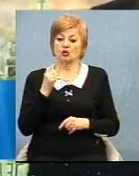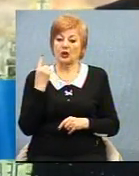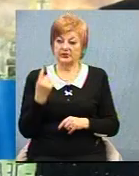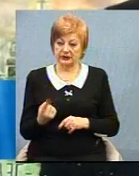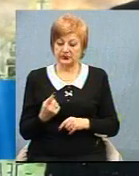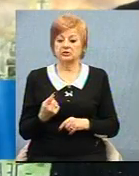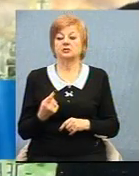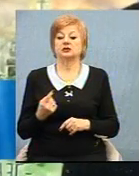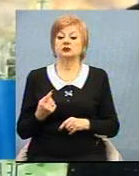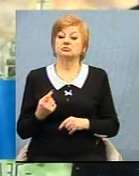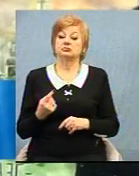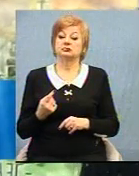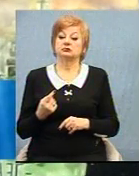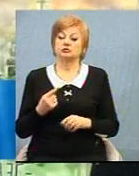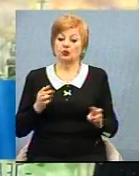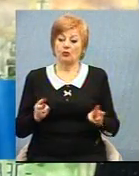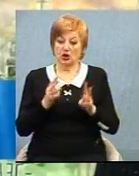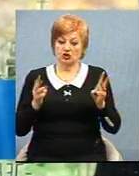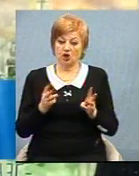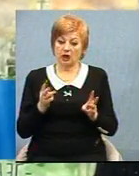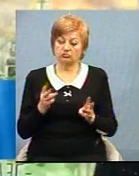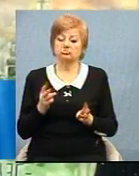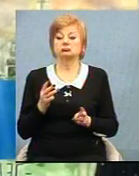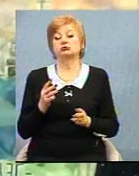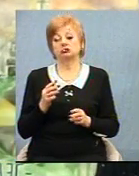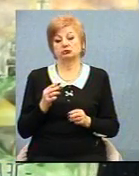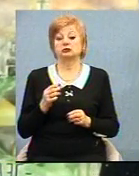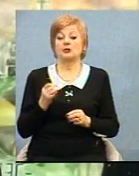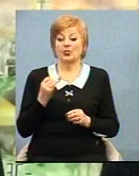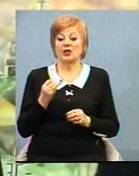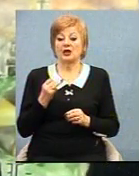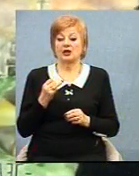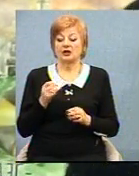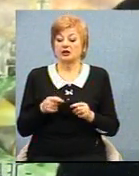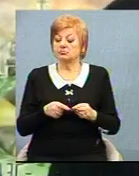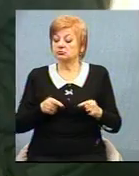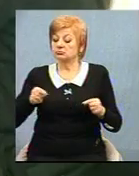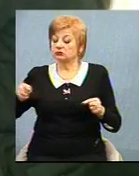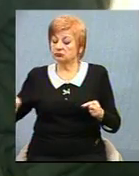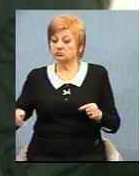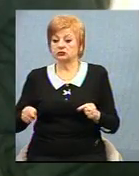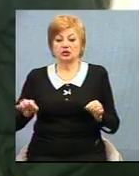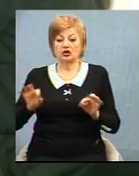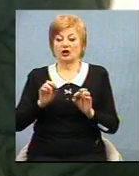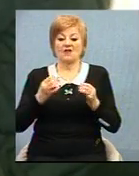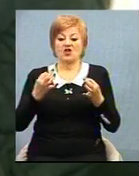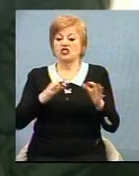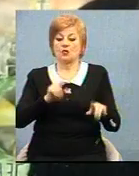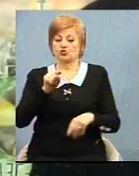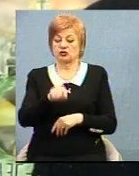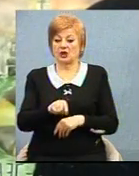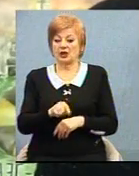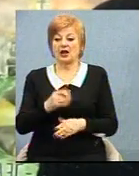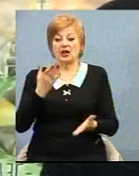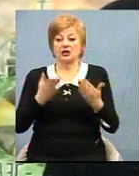101 в пожарну і відійшли на розстояння від пожежі, і нікого не підпускали до пожежі.